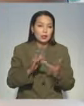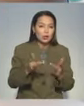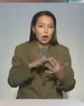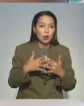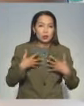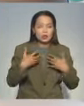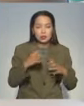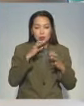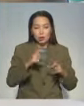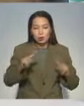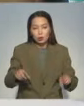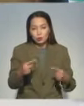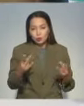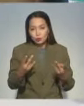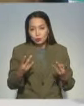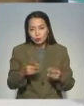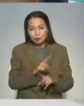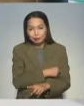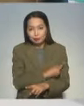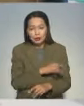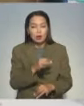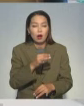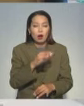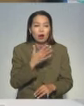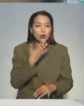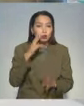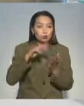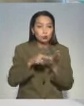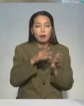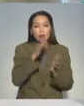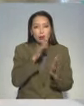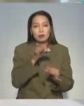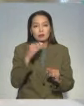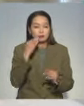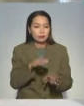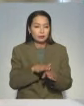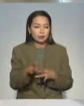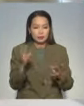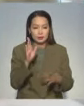денсаулық сақтауды жаңғырту ұлттық жобаларының уақытылы әрі сапалы орындалуын тапсырды.